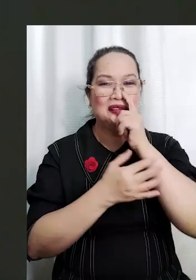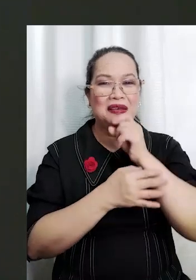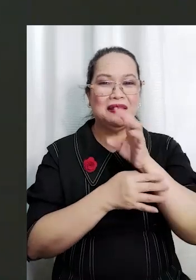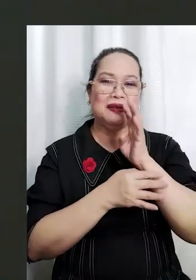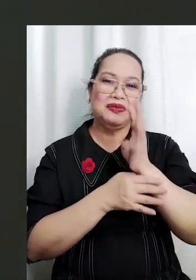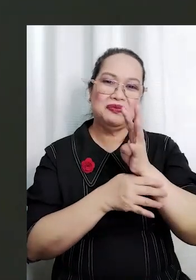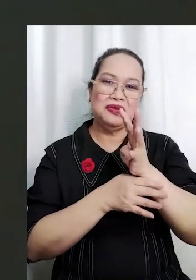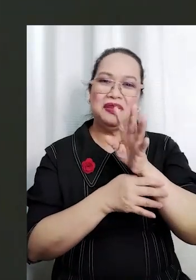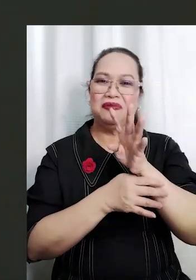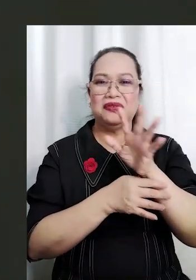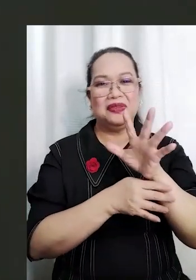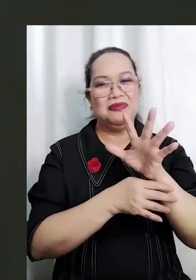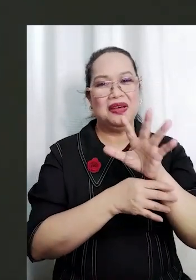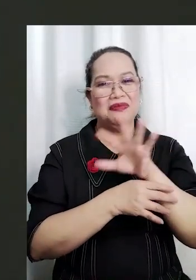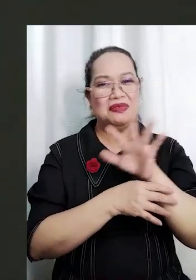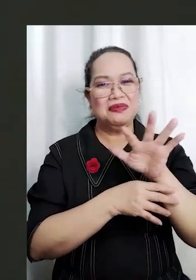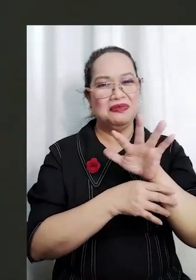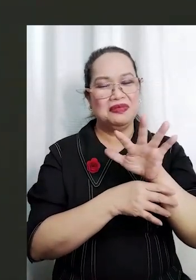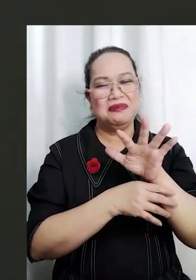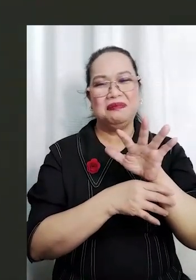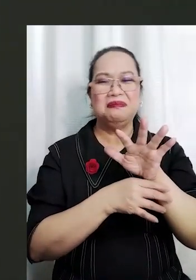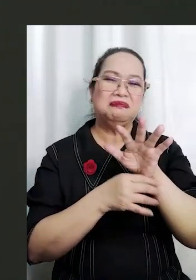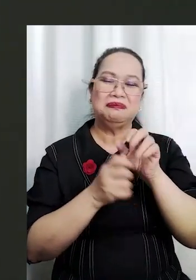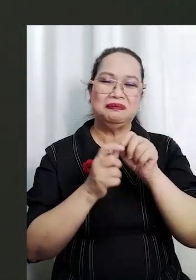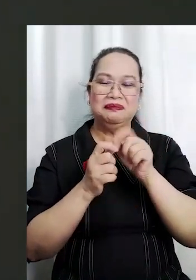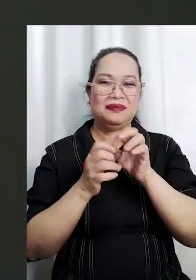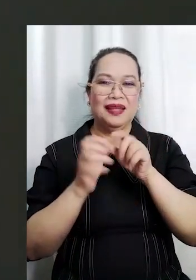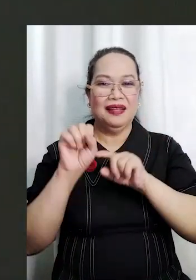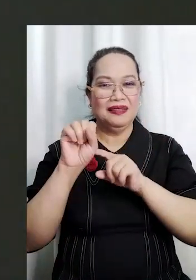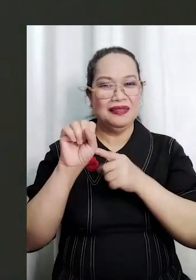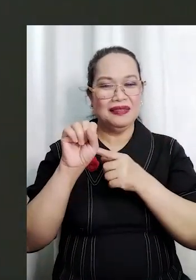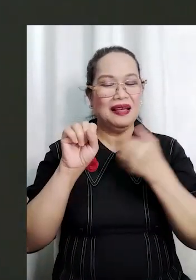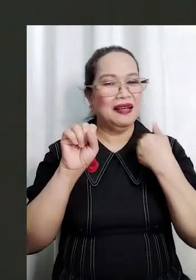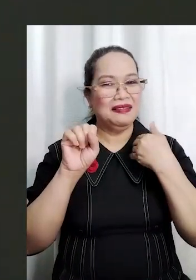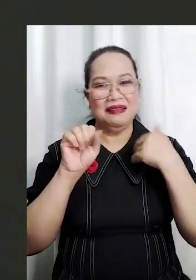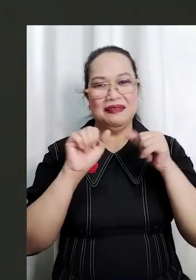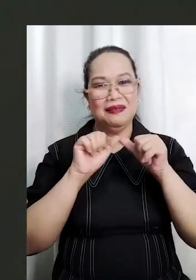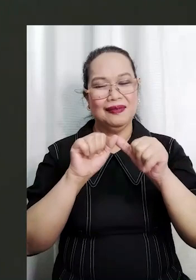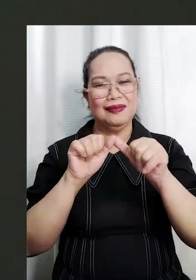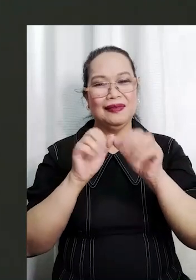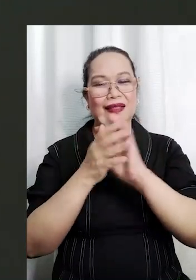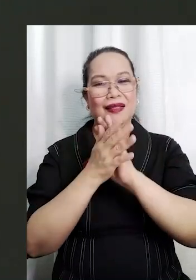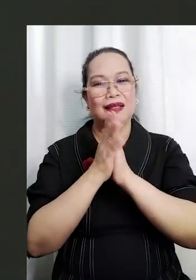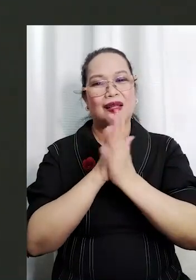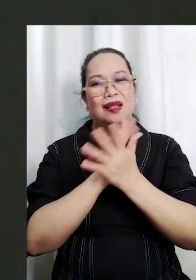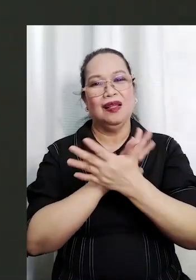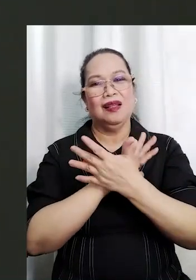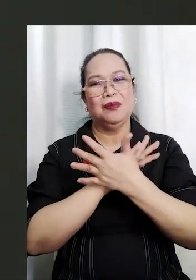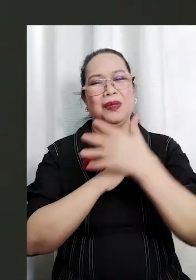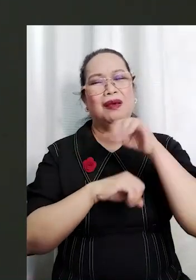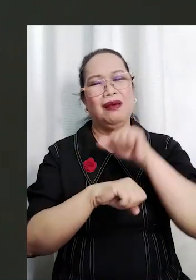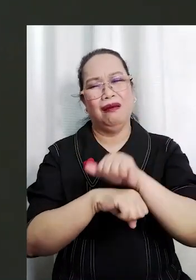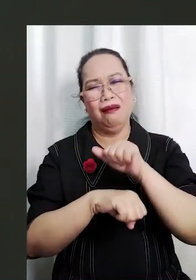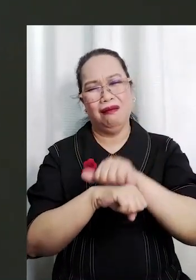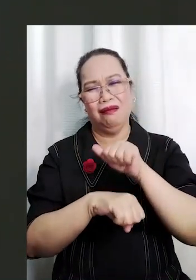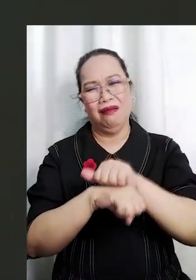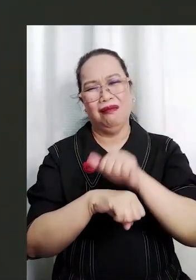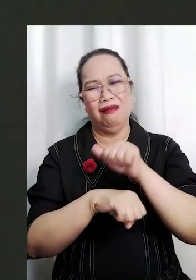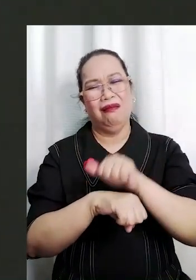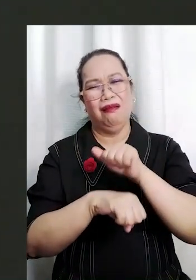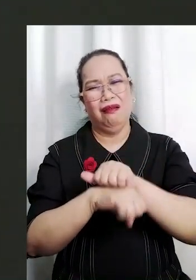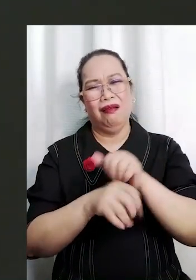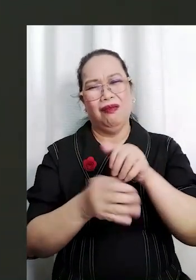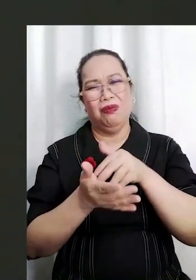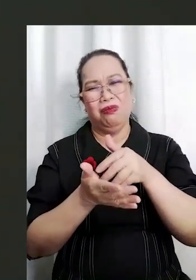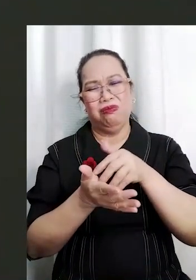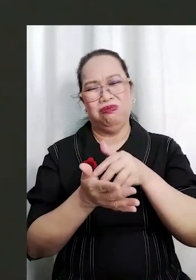mga 40, 45, yung karera nila nasa starting point pa lang, hindi pa umuusad, matagal na sila nagtatrabaho, ang feeling